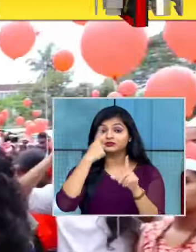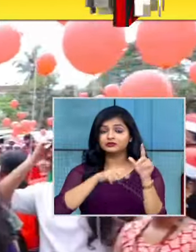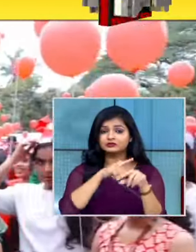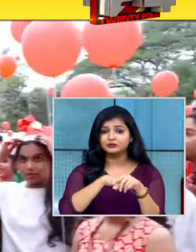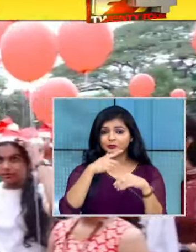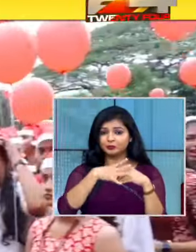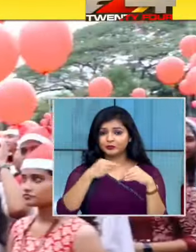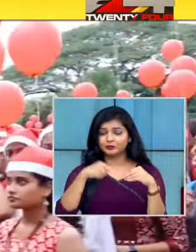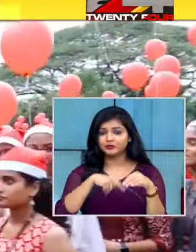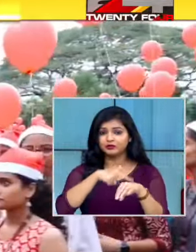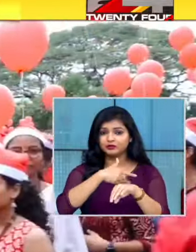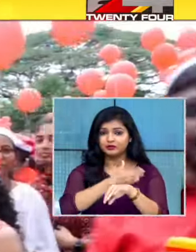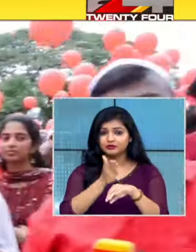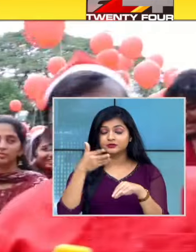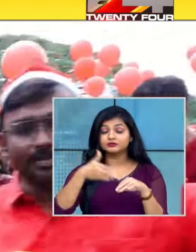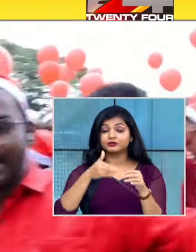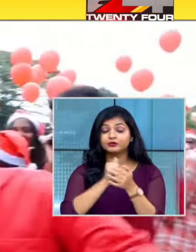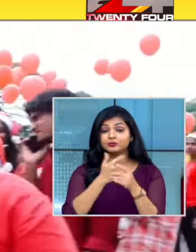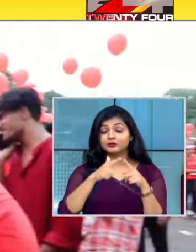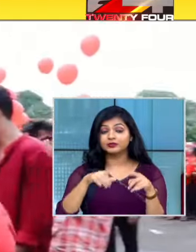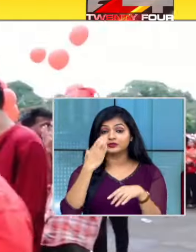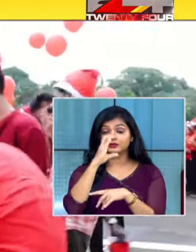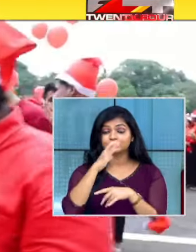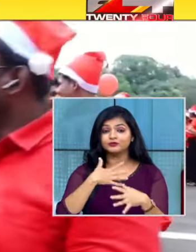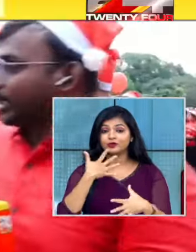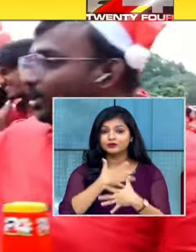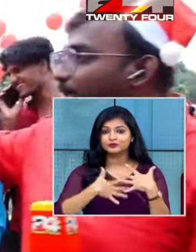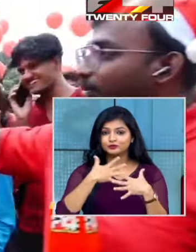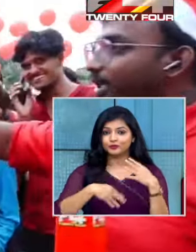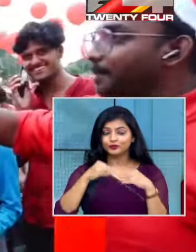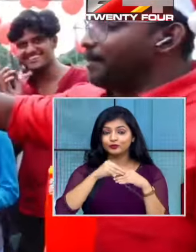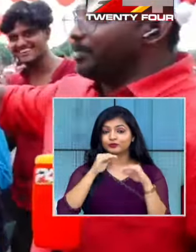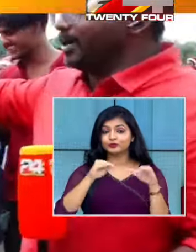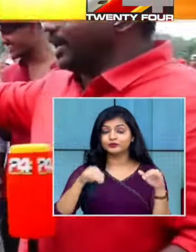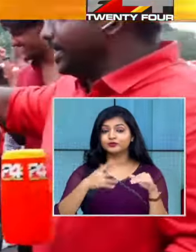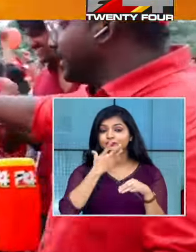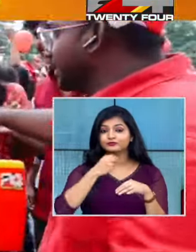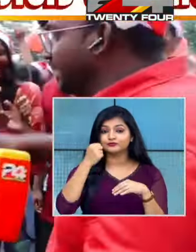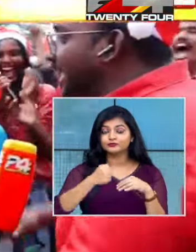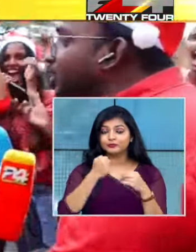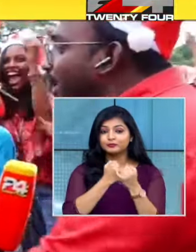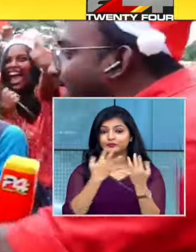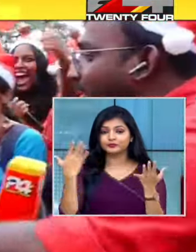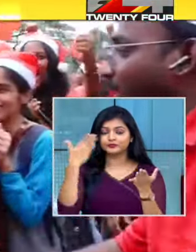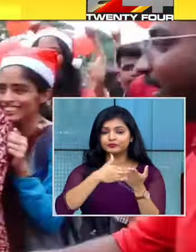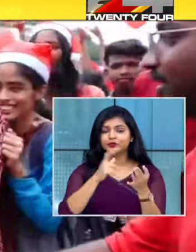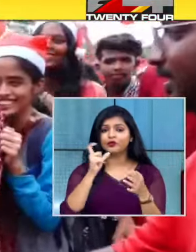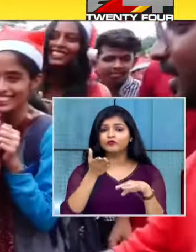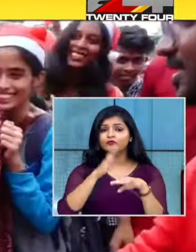അതിന്റെ ആവേശം ഒട്ടും കുറഞ്ഞിട്ടില്ല. ക്രിസ്തുമസിന്റെ ആവേശം നെഞ്ചിലേക്ക് കയറ്റി കുട്ടികളും അതുപോലെ തന്നെ പാപ്പാമാരും ഇവിടെ ആനന്ദിച്ചു. നിങ്ങൾ ഏത്